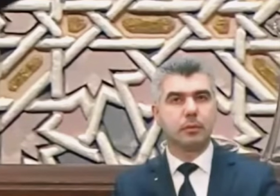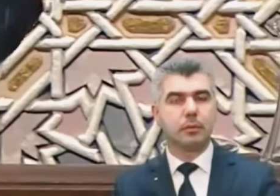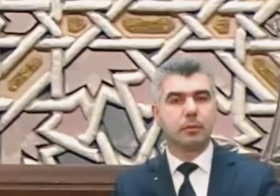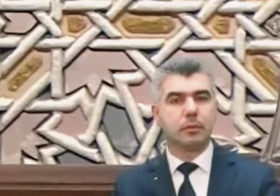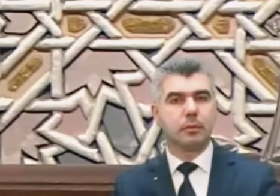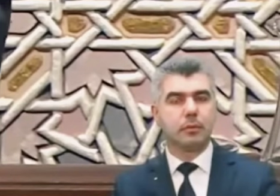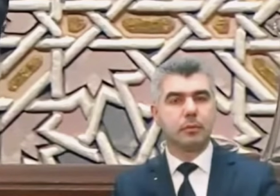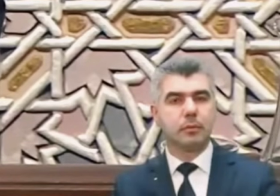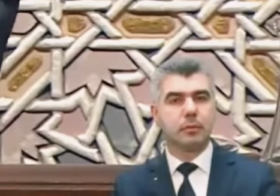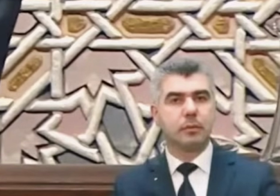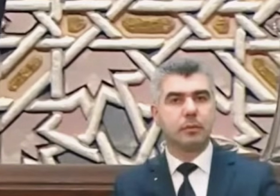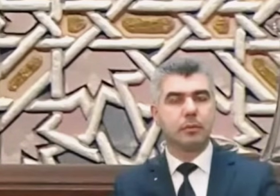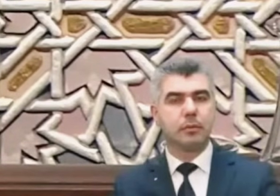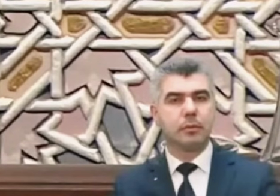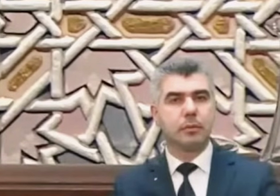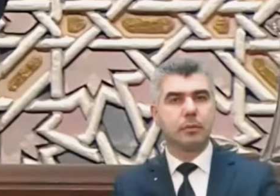يختبئ في ذوك الجمل القصيرة.